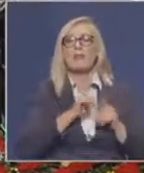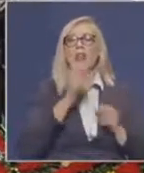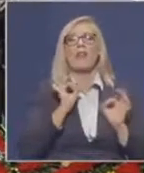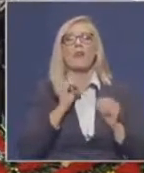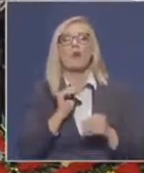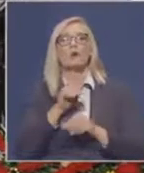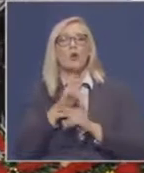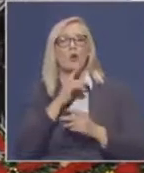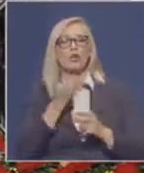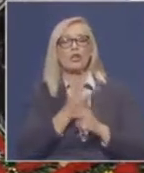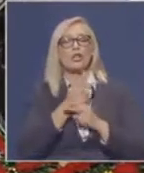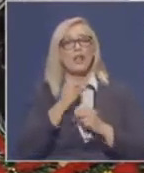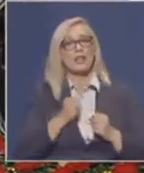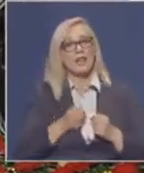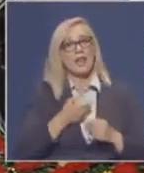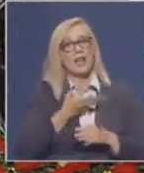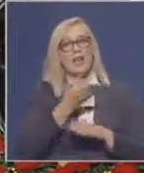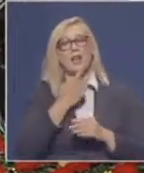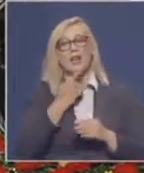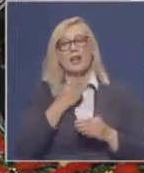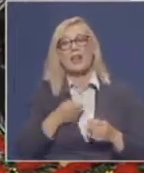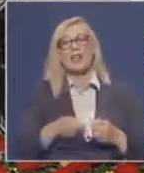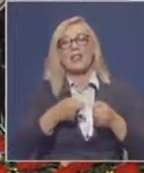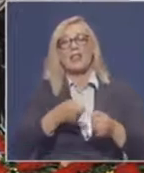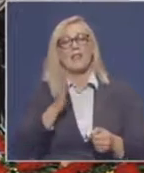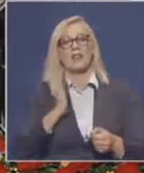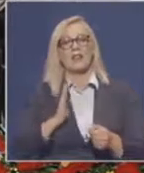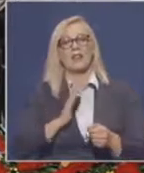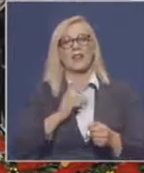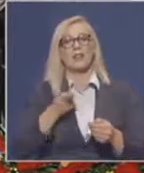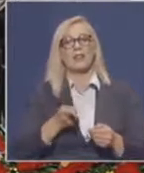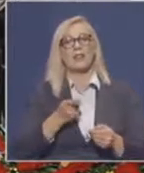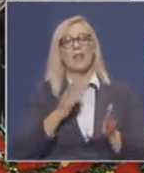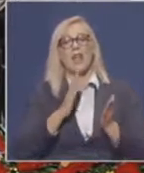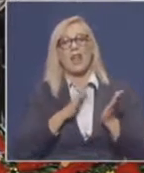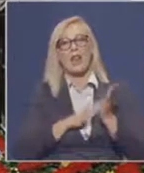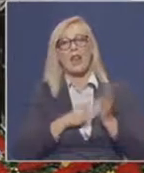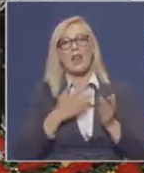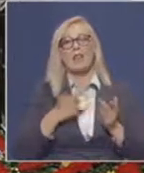услугите кои државата ги испорачува на граѓаните се апсолутно легитимни.